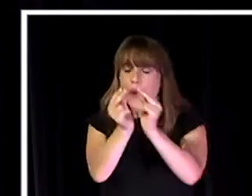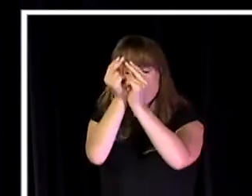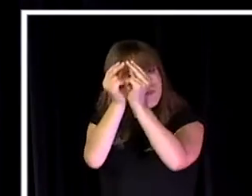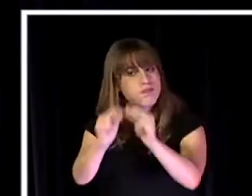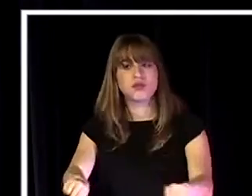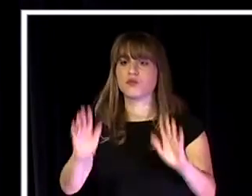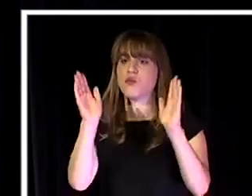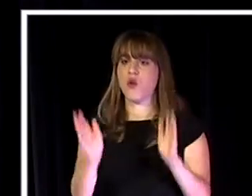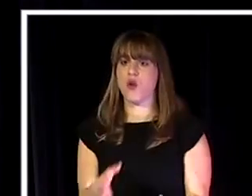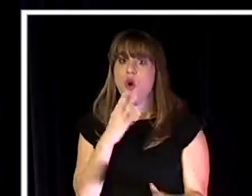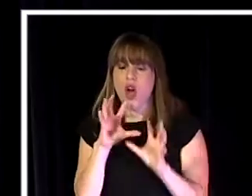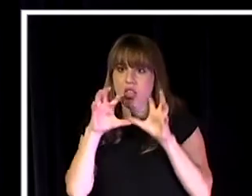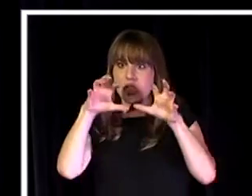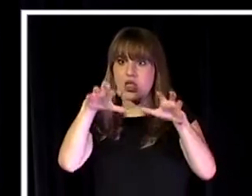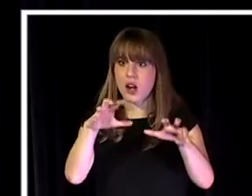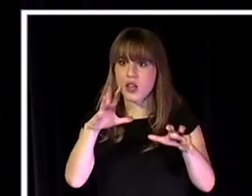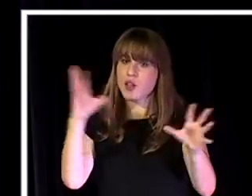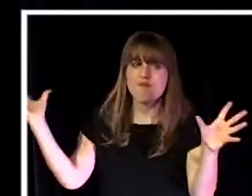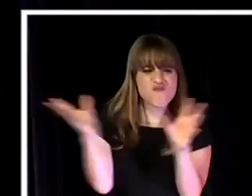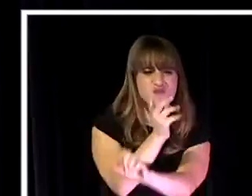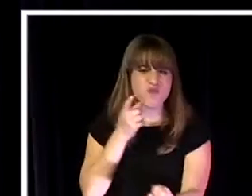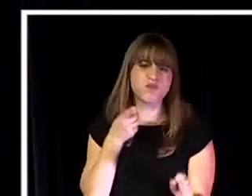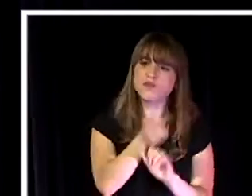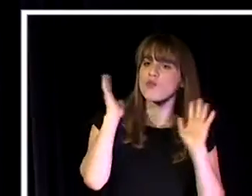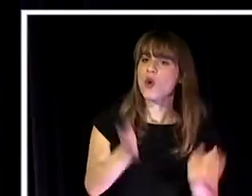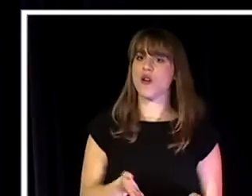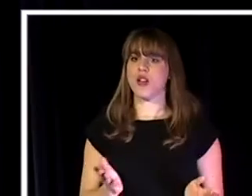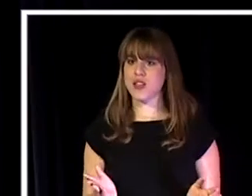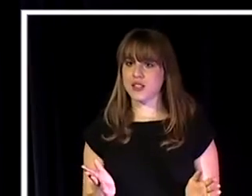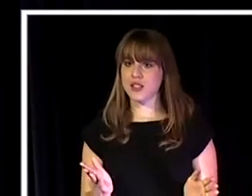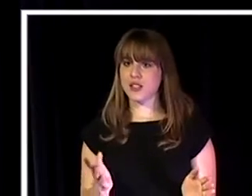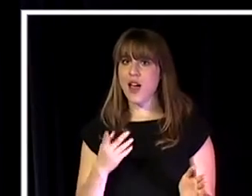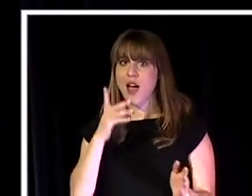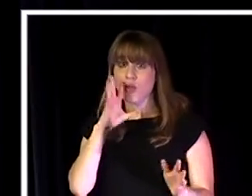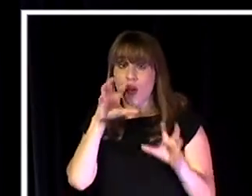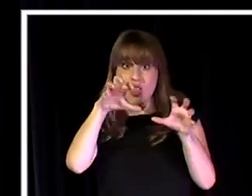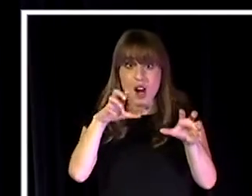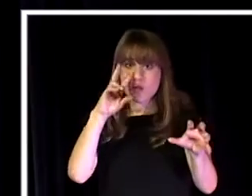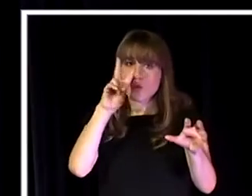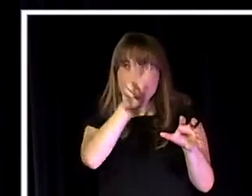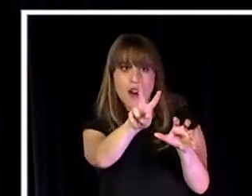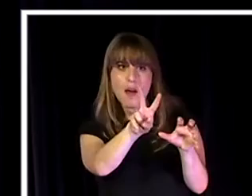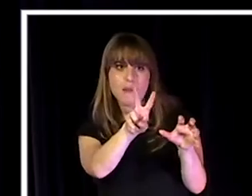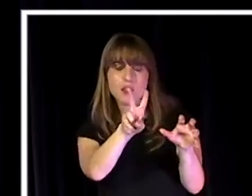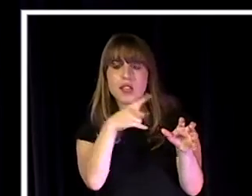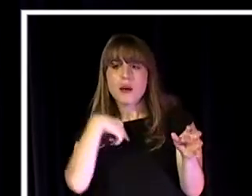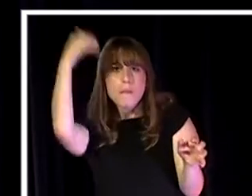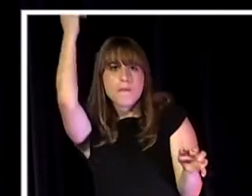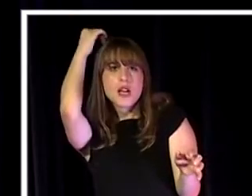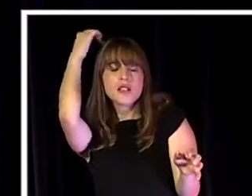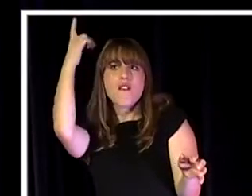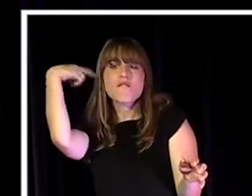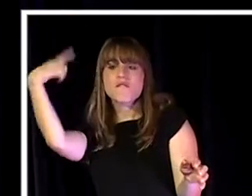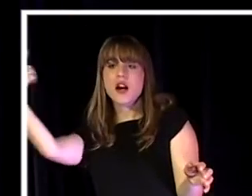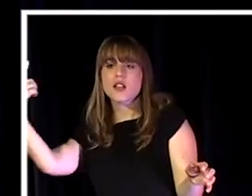ότι οι δράκοι μπορούν να νικηθούν. Οι δράκοι στα παραμύθια φαίνονται και τους ζωγραφίζεις όπως εσύ θέλεις τη φαντασία σου,